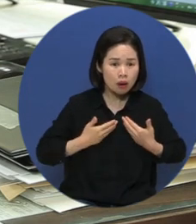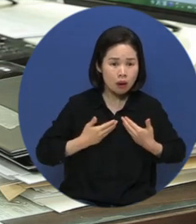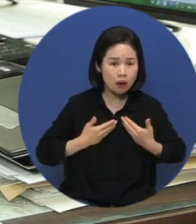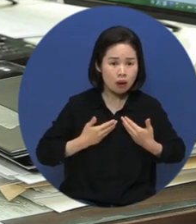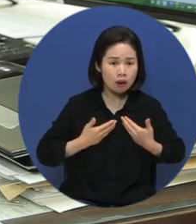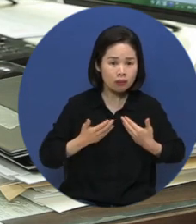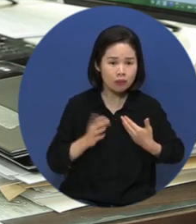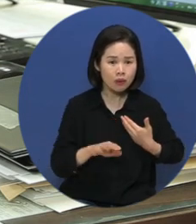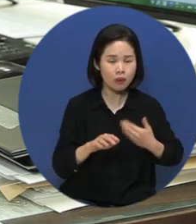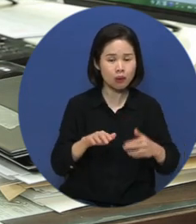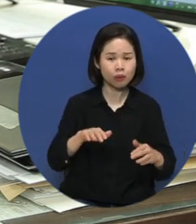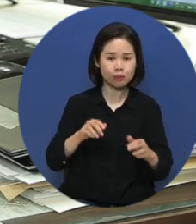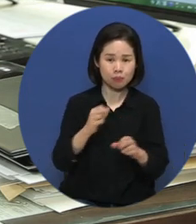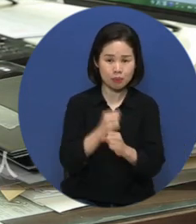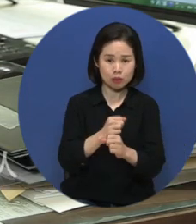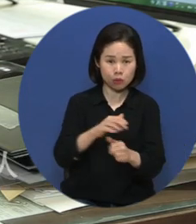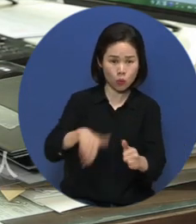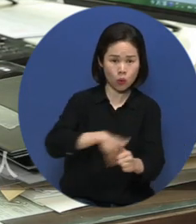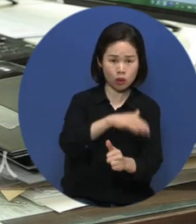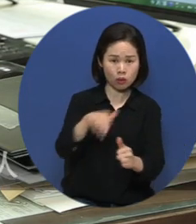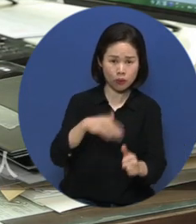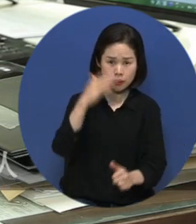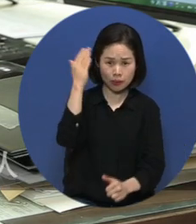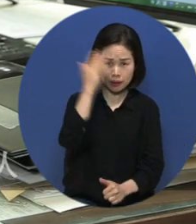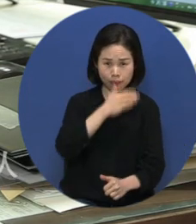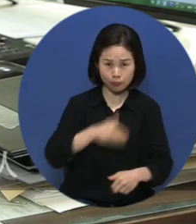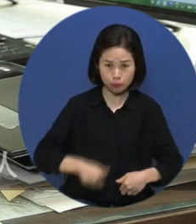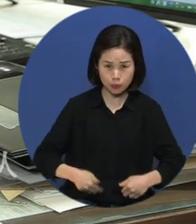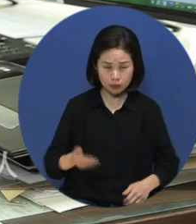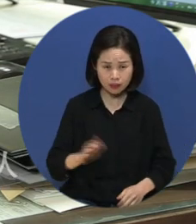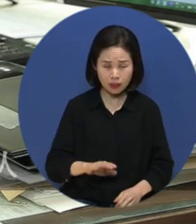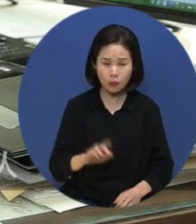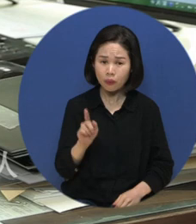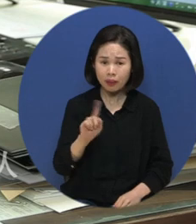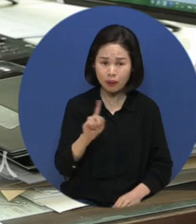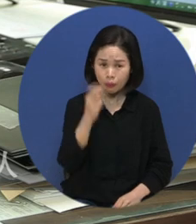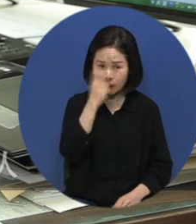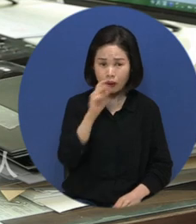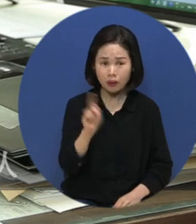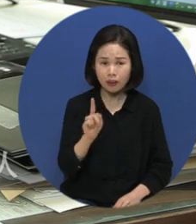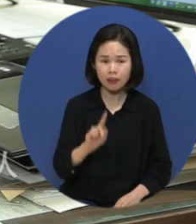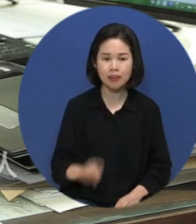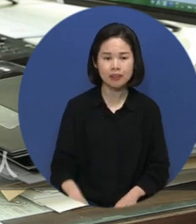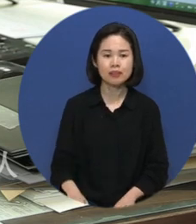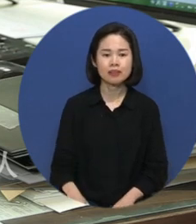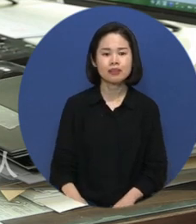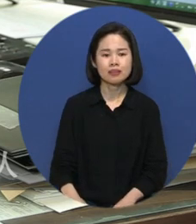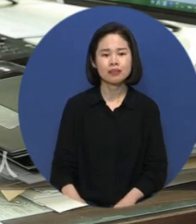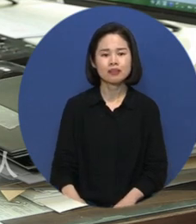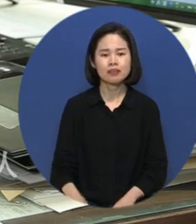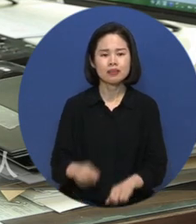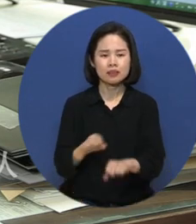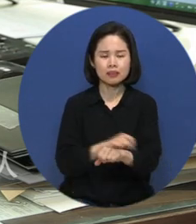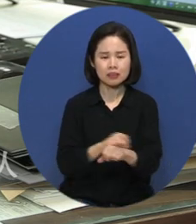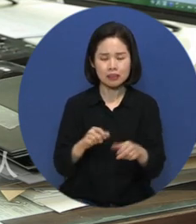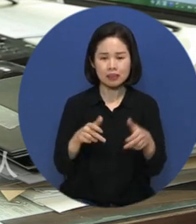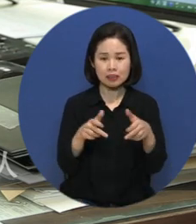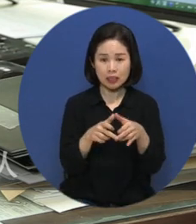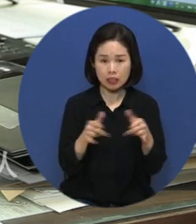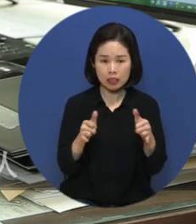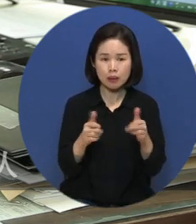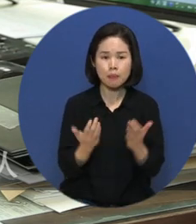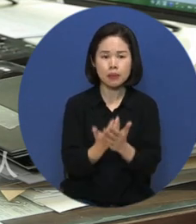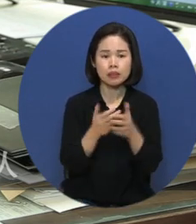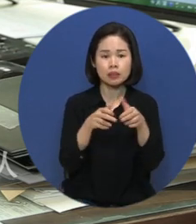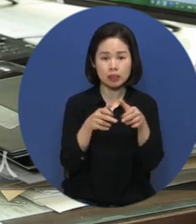되게 철저해야 될 것 같은데 관리는 어떻게 되고 있나요? 네, 특히 이제 장애인 분들에 대해서 특히 발달 장애인